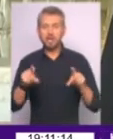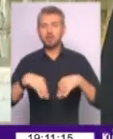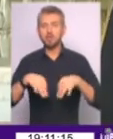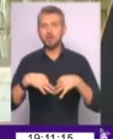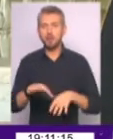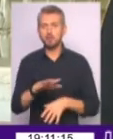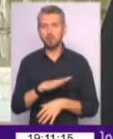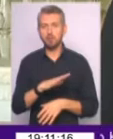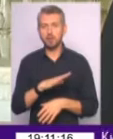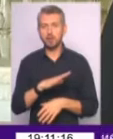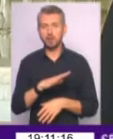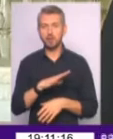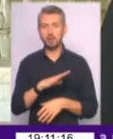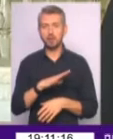було